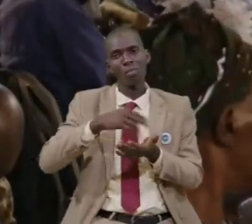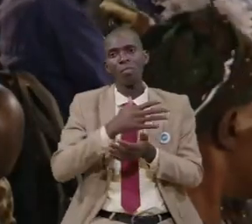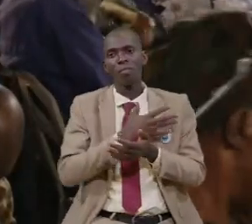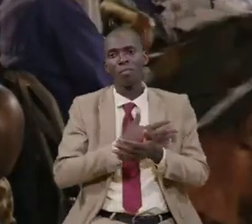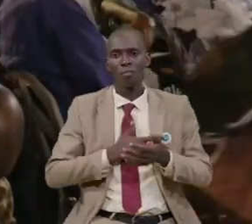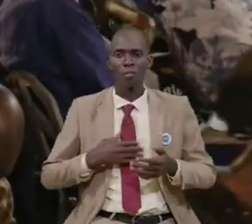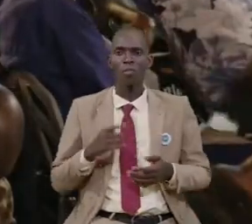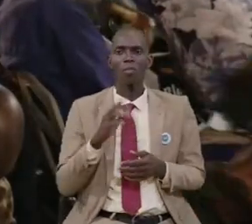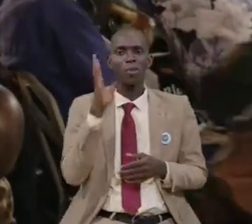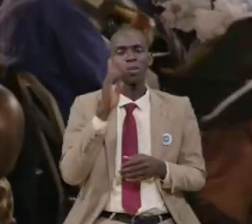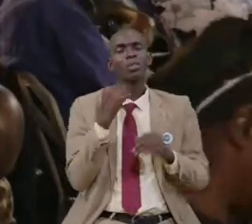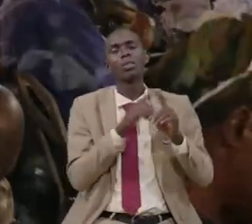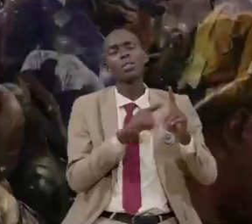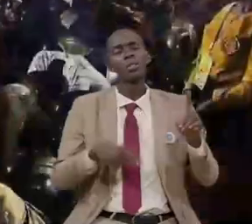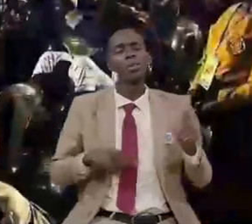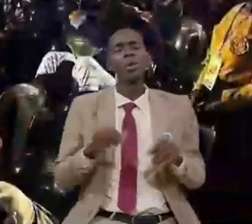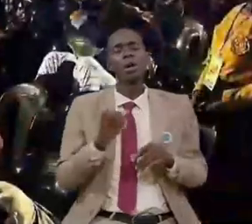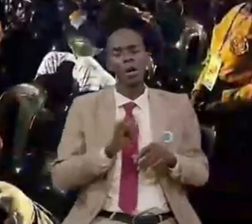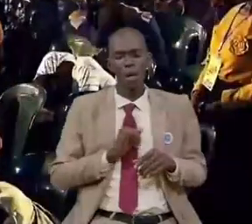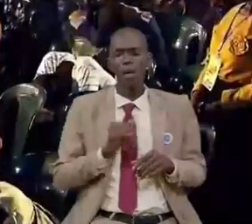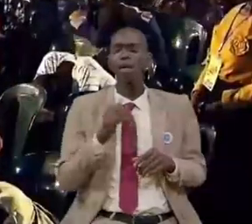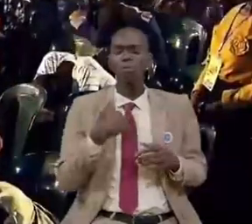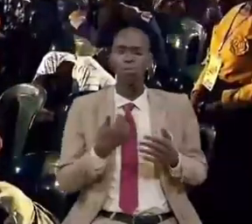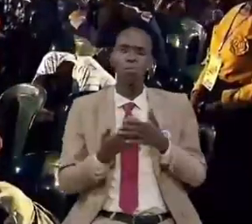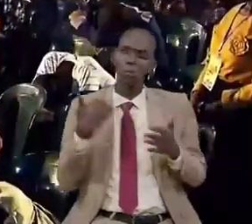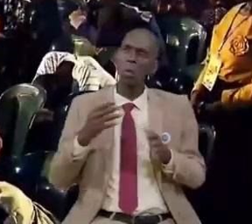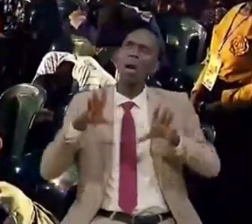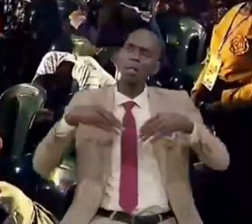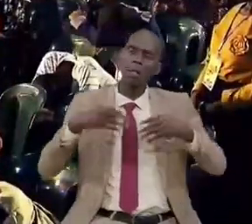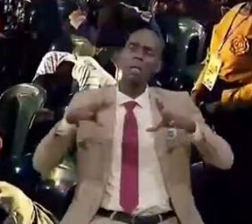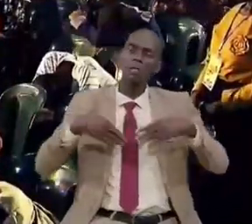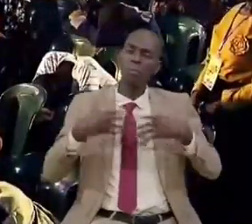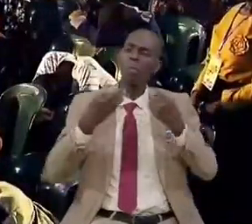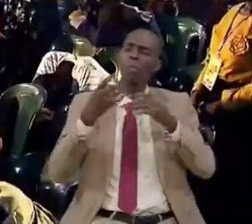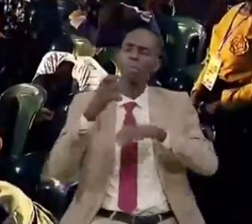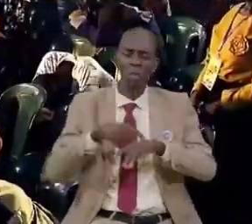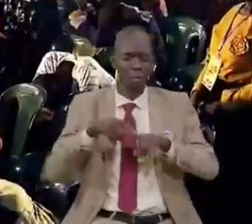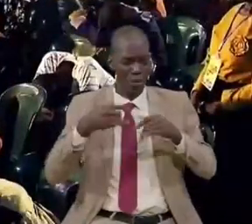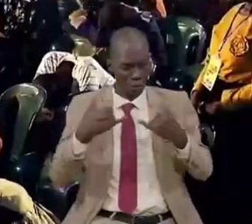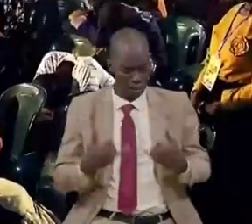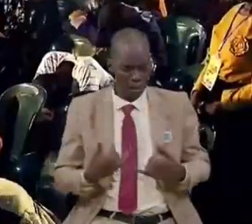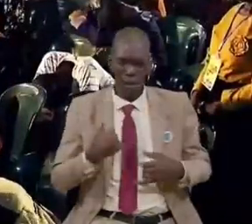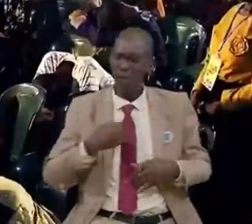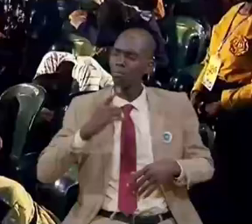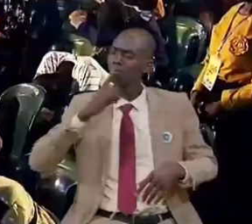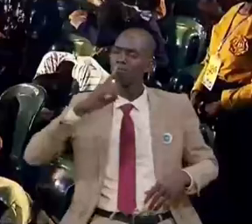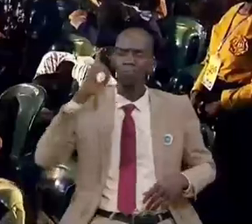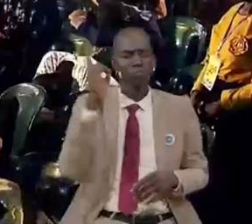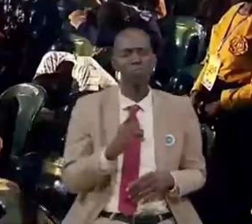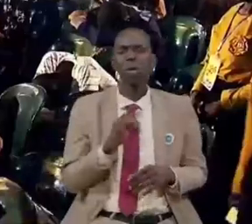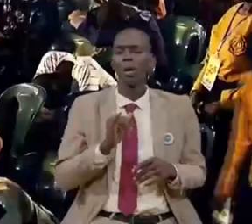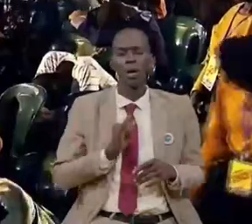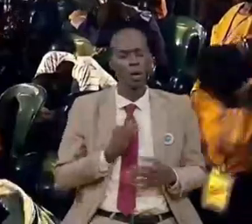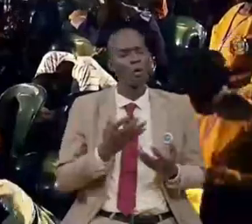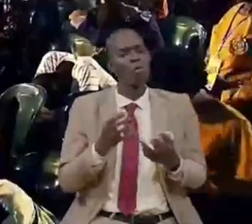mais maintenant, je suis réellement venu. Je priais, mais Seigneur, maintenant, je